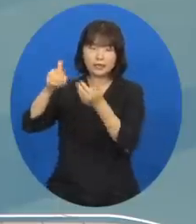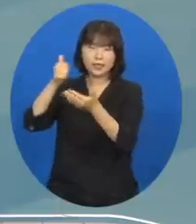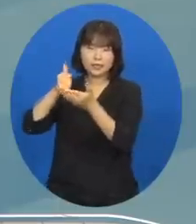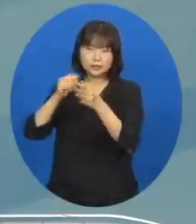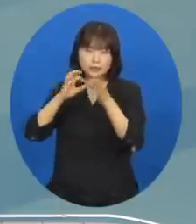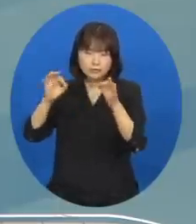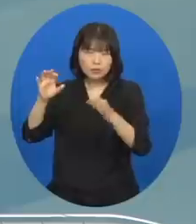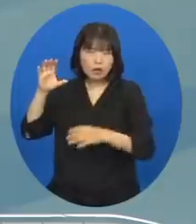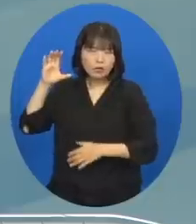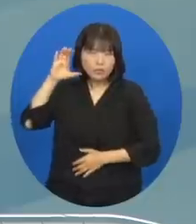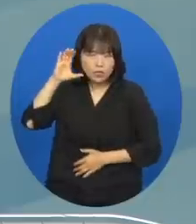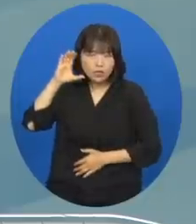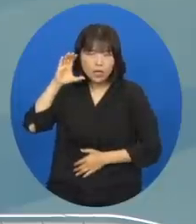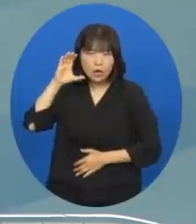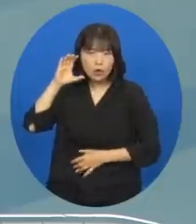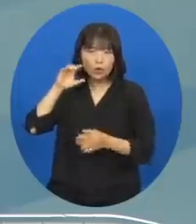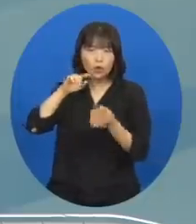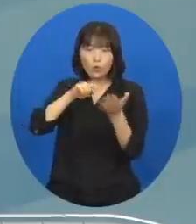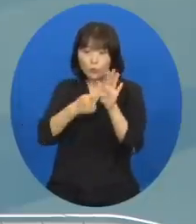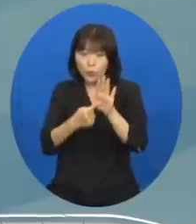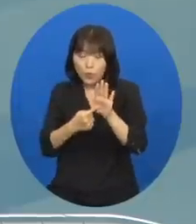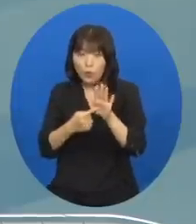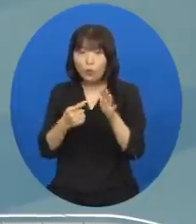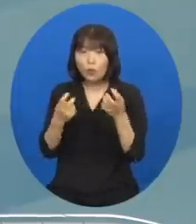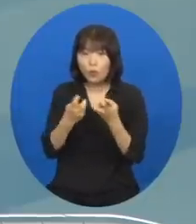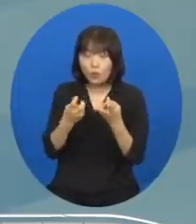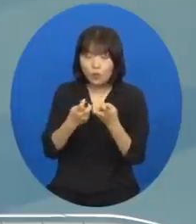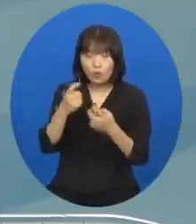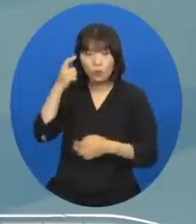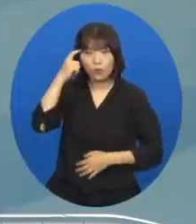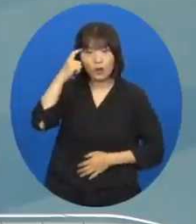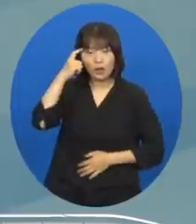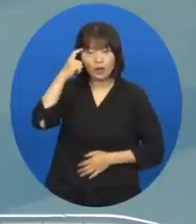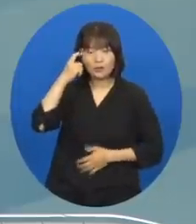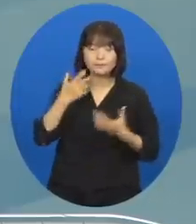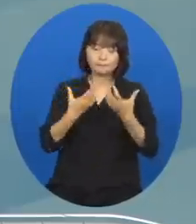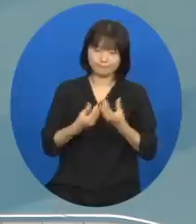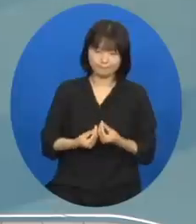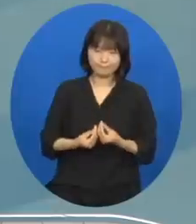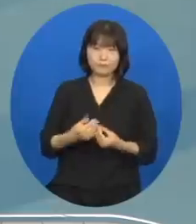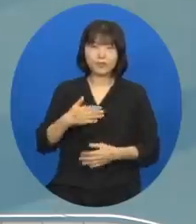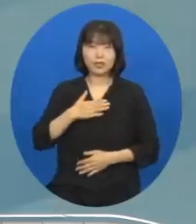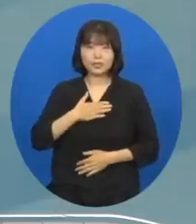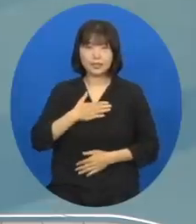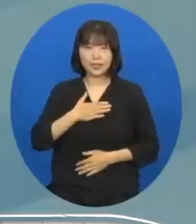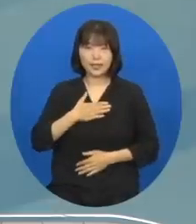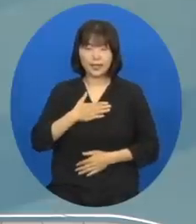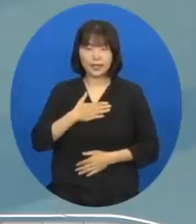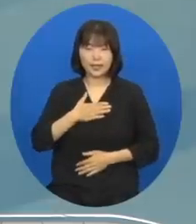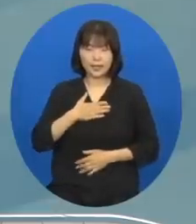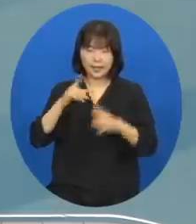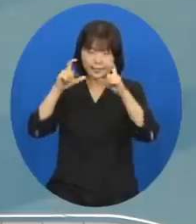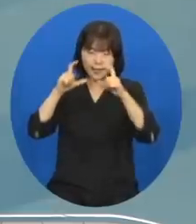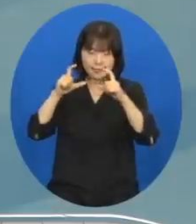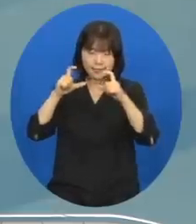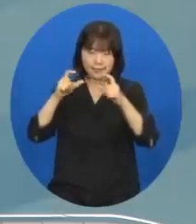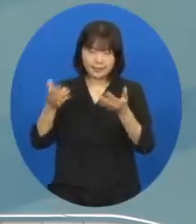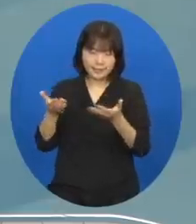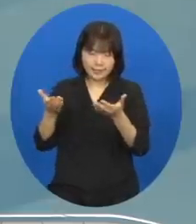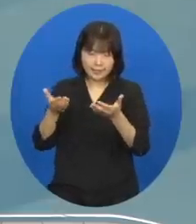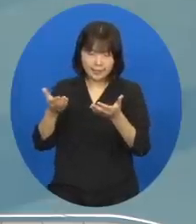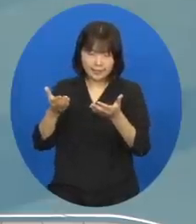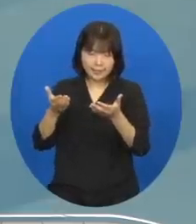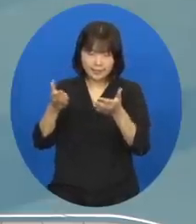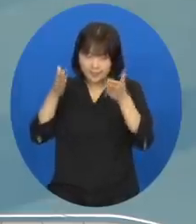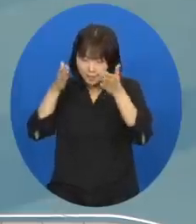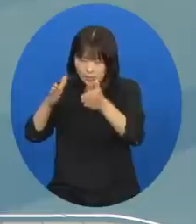음성을 들었다고 말하는 것은 이런 이유 때문입니다. 예를 들어 제가 작업을 하면서 방을